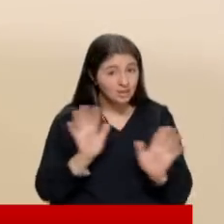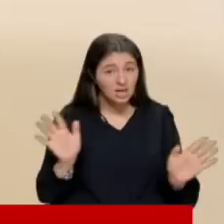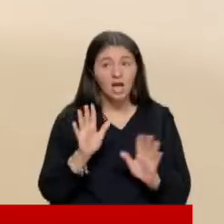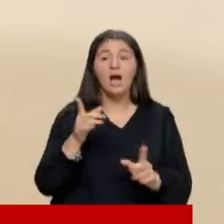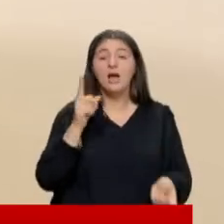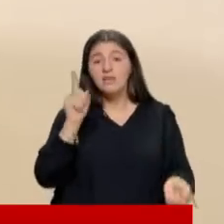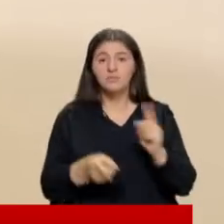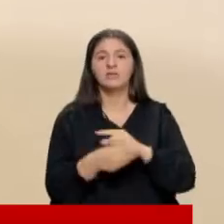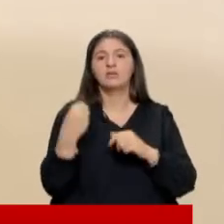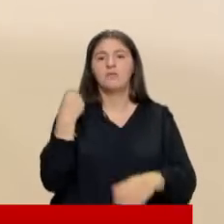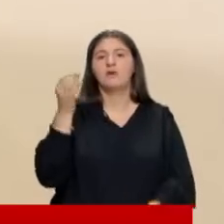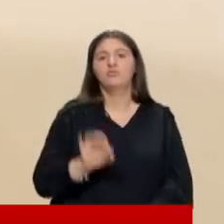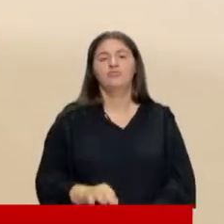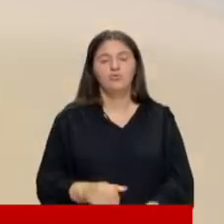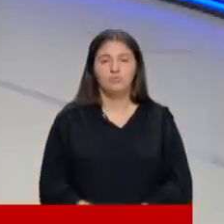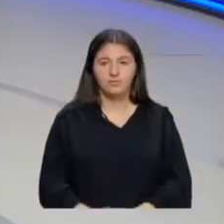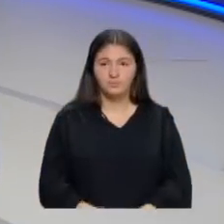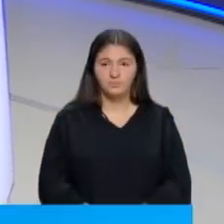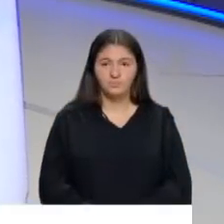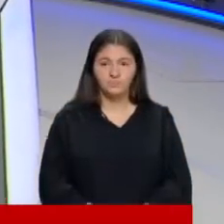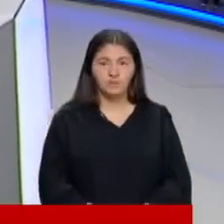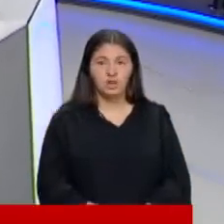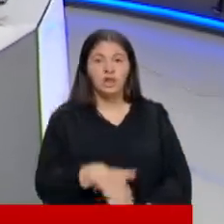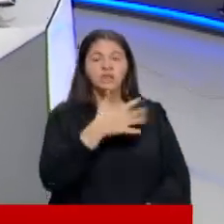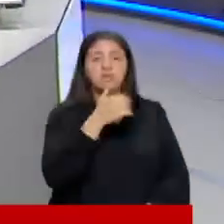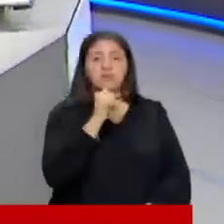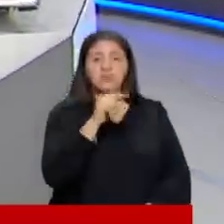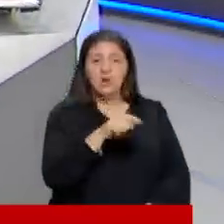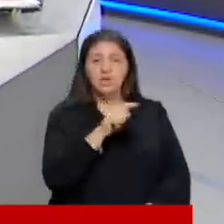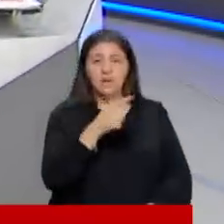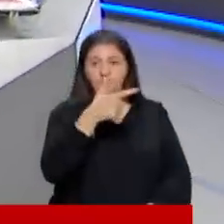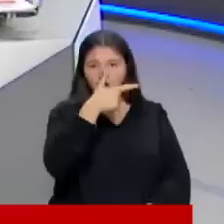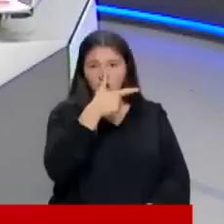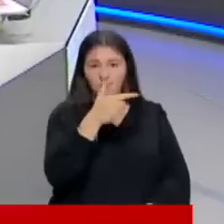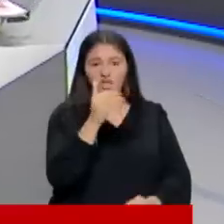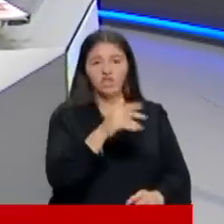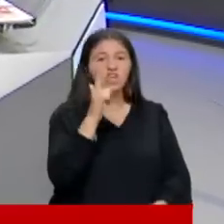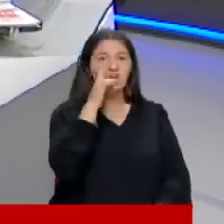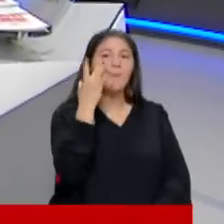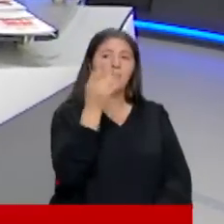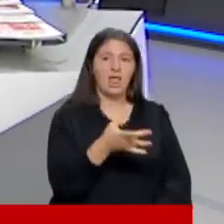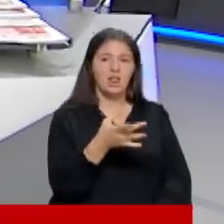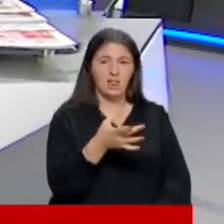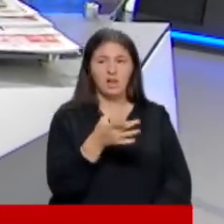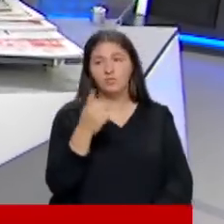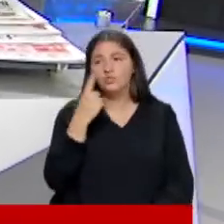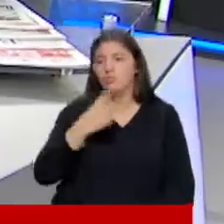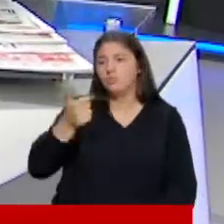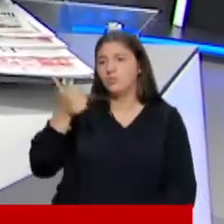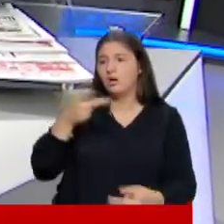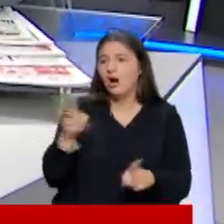aksine yeni başlıyor Deniz abi burada perşembenin gelişi Çarşambadan böyle